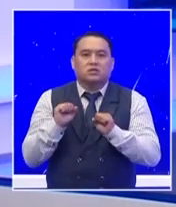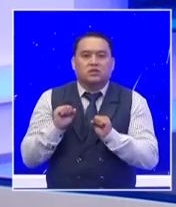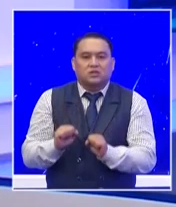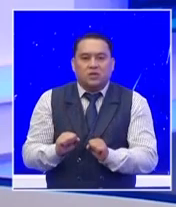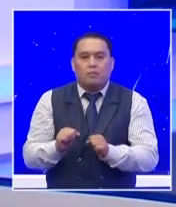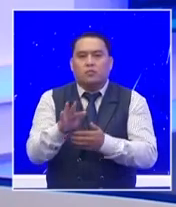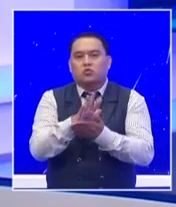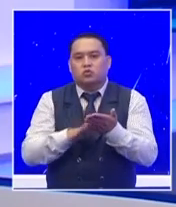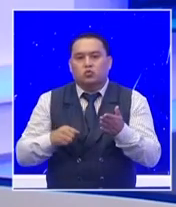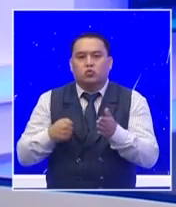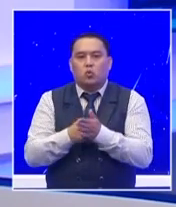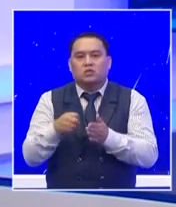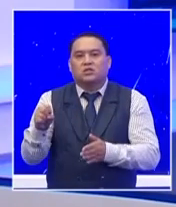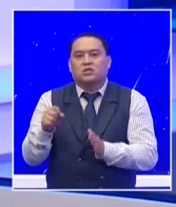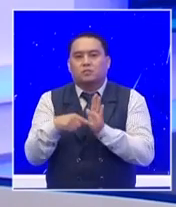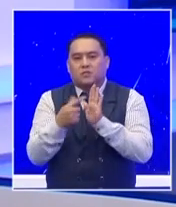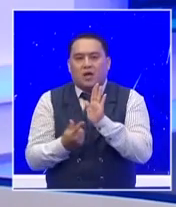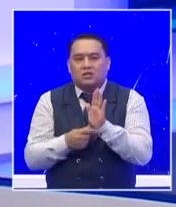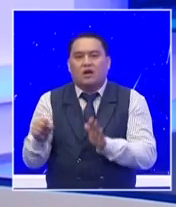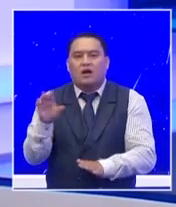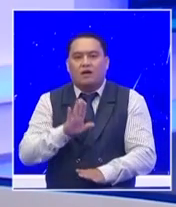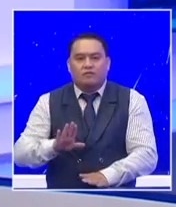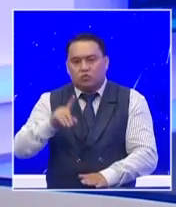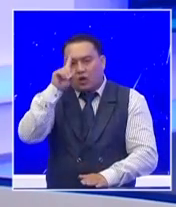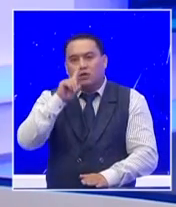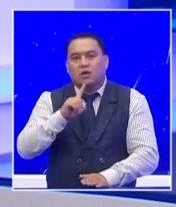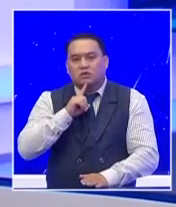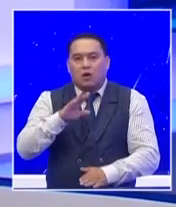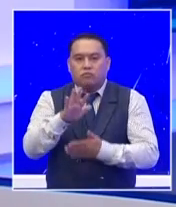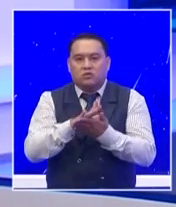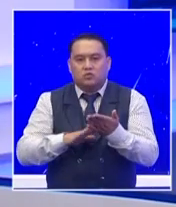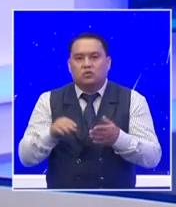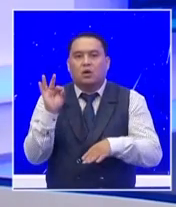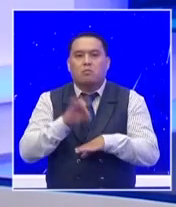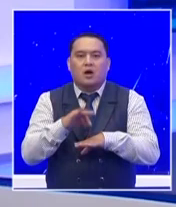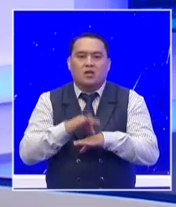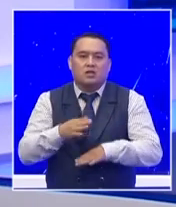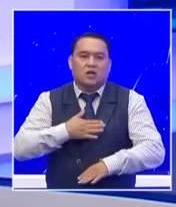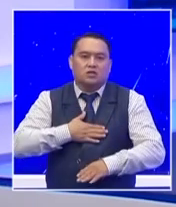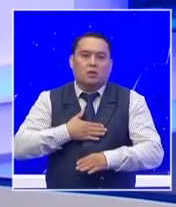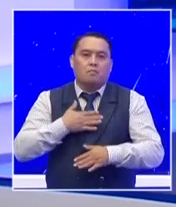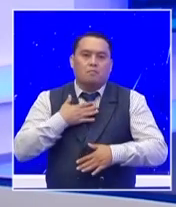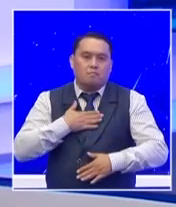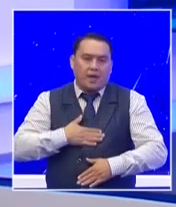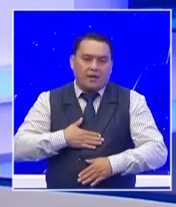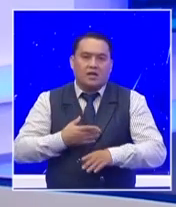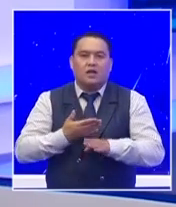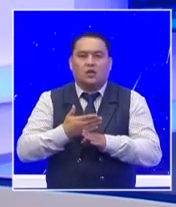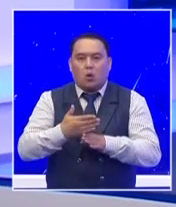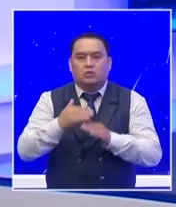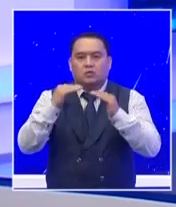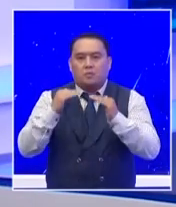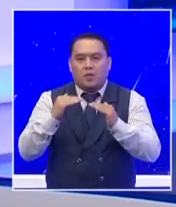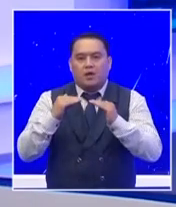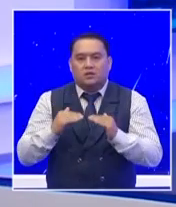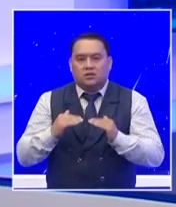мер. До 17 августа они продлены и в Казахстане. Сейчас статистика заболеваемости в нашей стране медленно, но верно идет на спад.